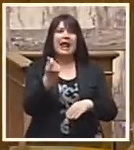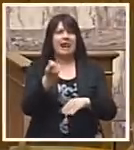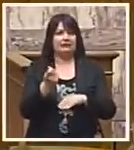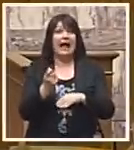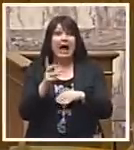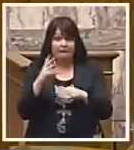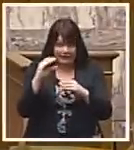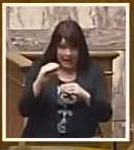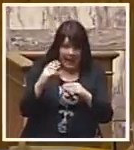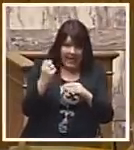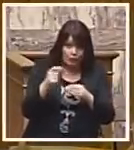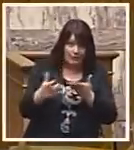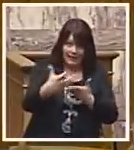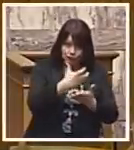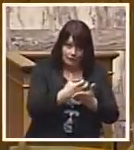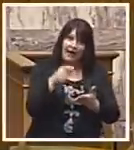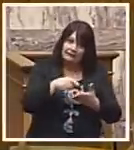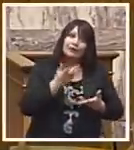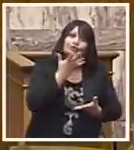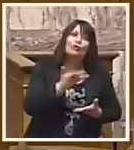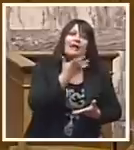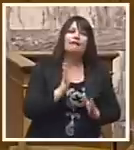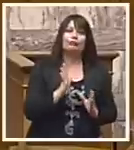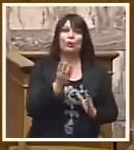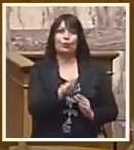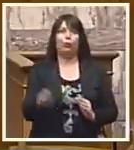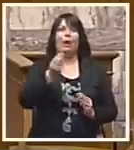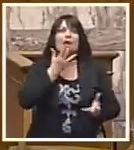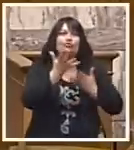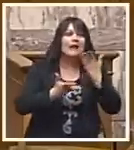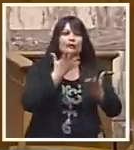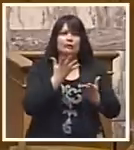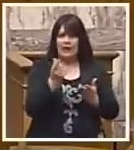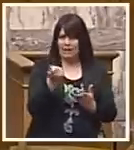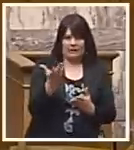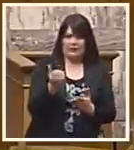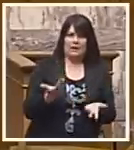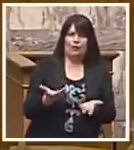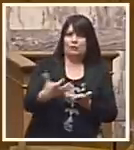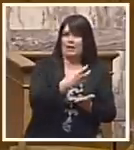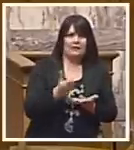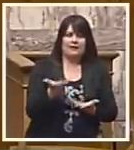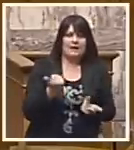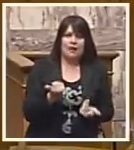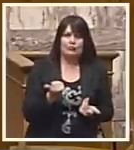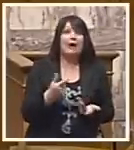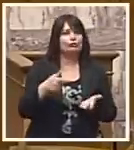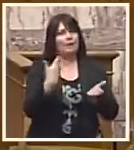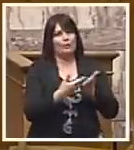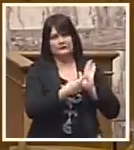όσα έχουμε σε έσοδα. Θα είναι το πρώτο σήμα ότι οι Έλληνες εμείς στεκόμαστε στα πόδια μας.